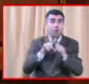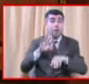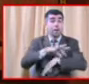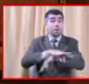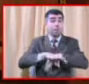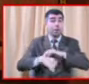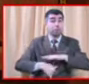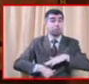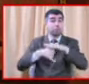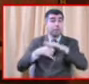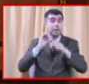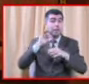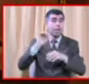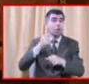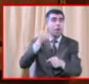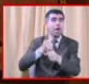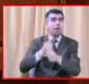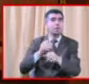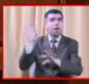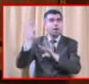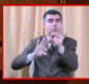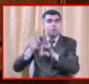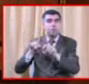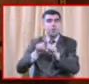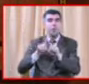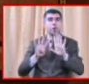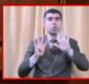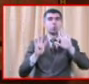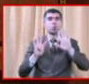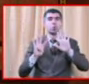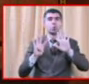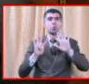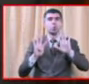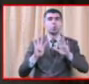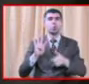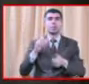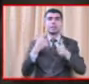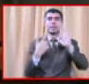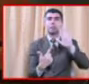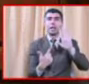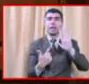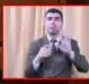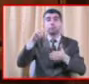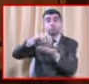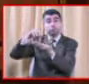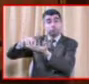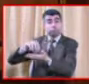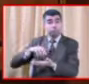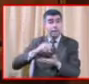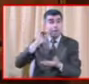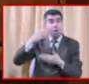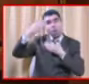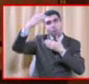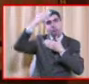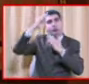والكفاءات الآن وصلنا اليوم اللحظة 79 وكالة عبر التراب الوطني، ما فيها المنطقة اللي كتنتمي لها وتكلمت عليها، ربما